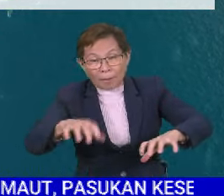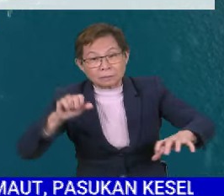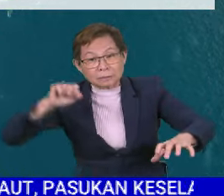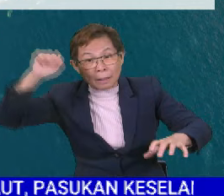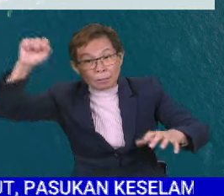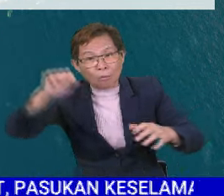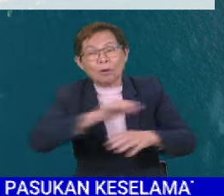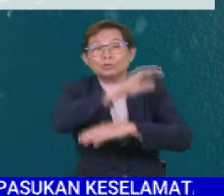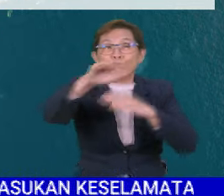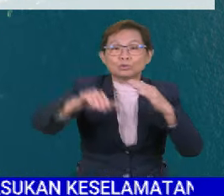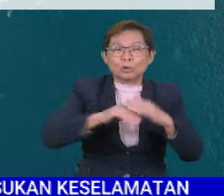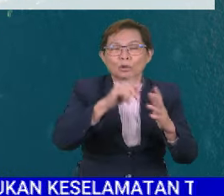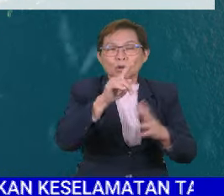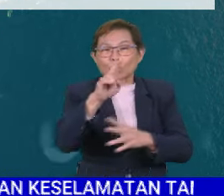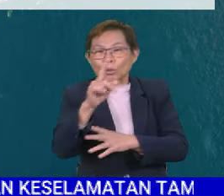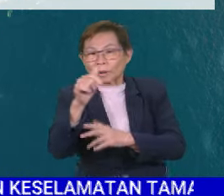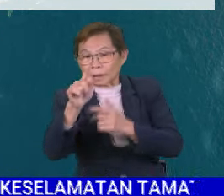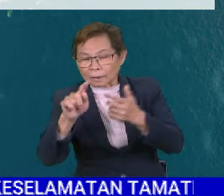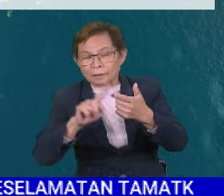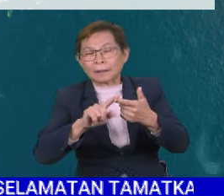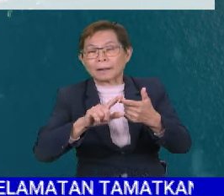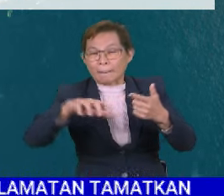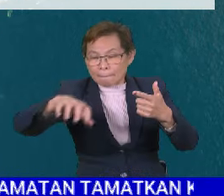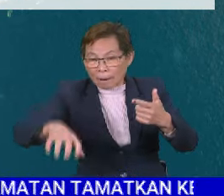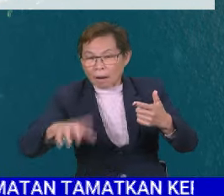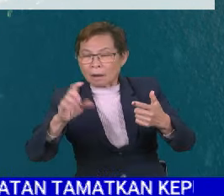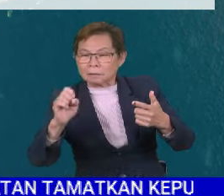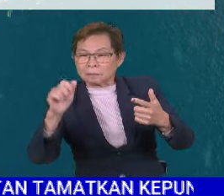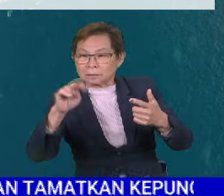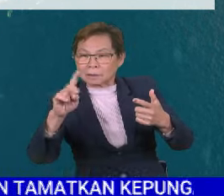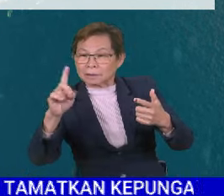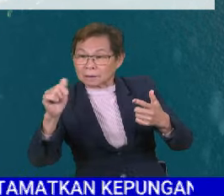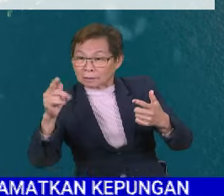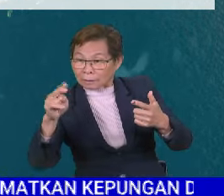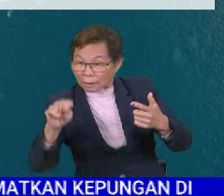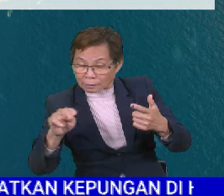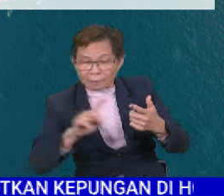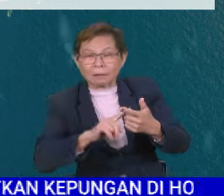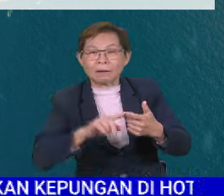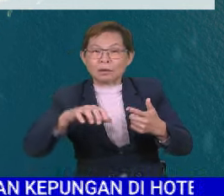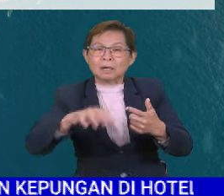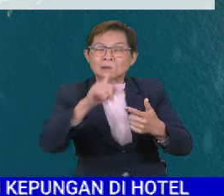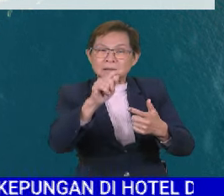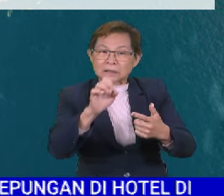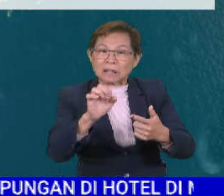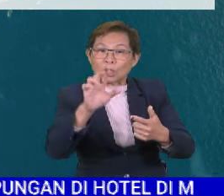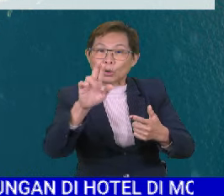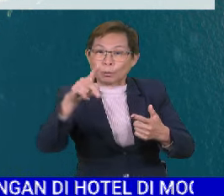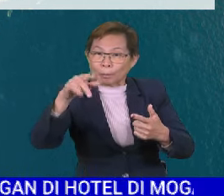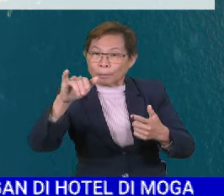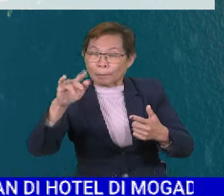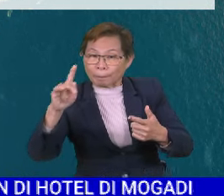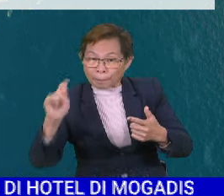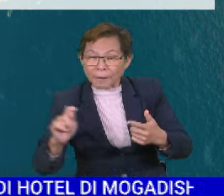di bahagian keseluruhan di bahagian Kudat serta di bahagian Sandakan yang melibatkan daerah Telupit,